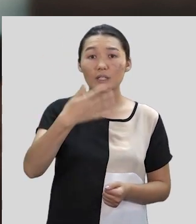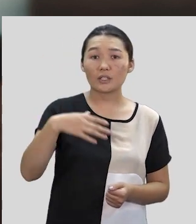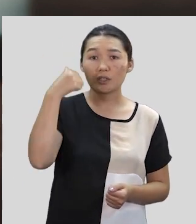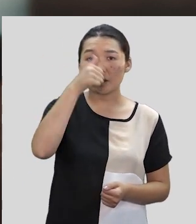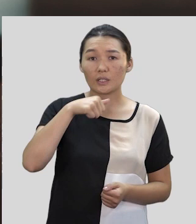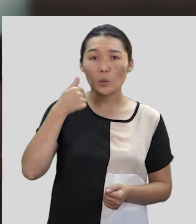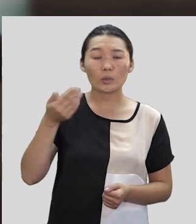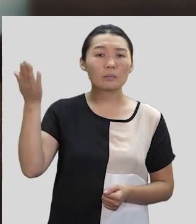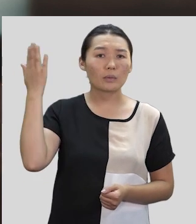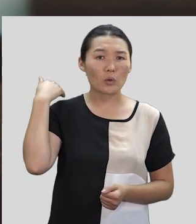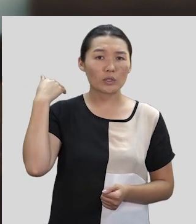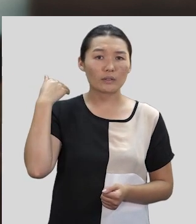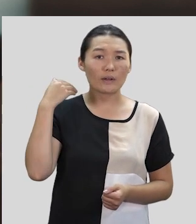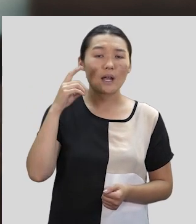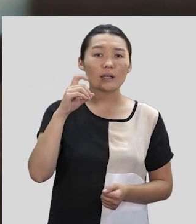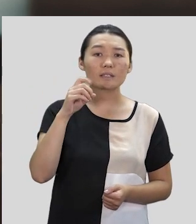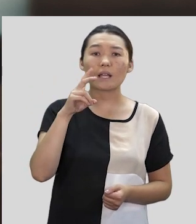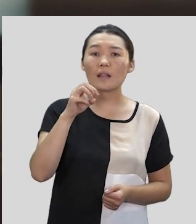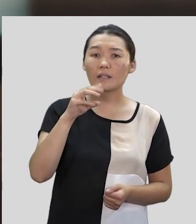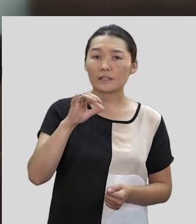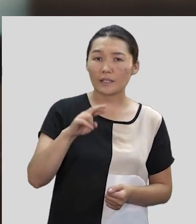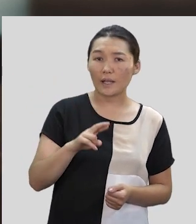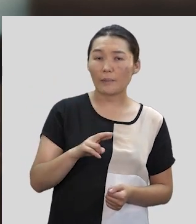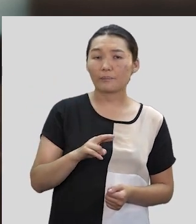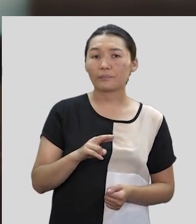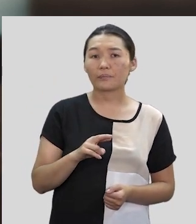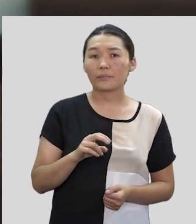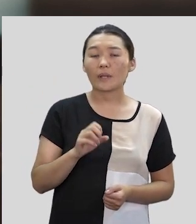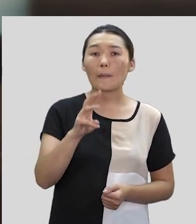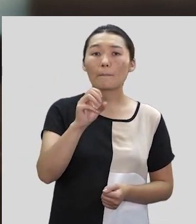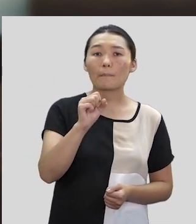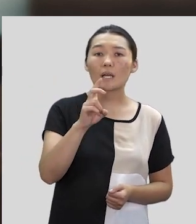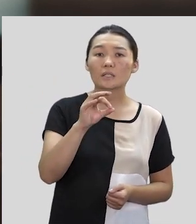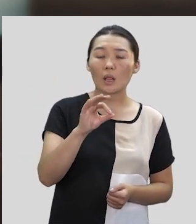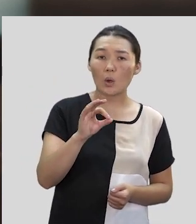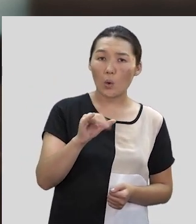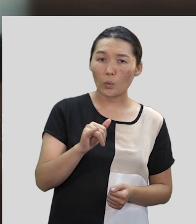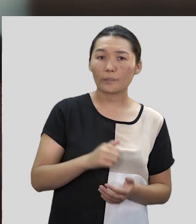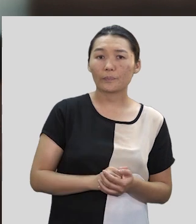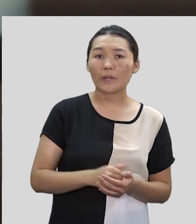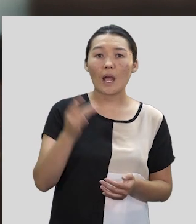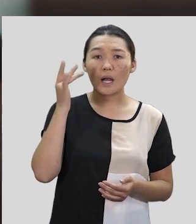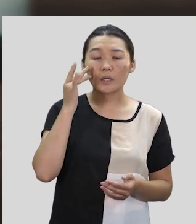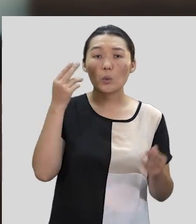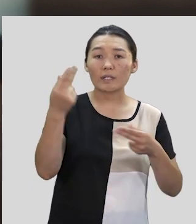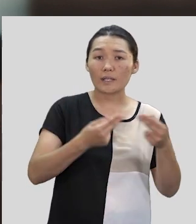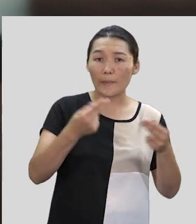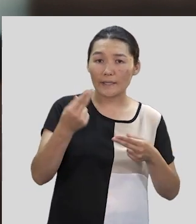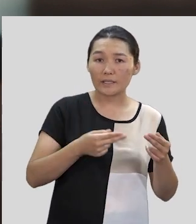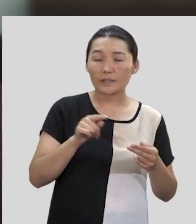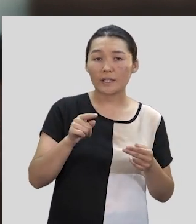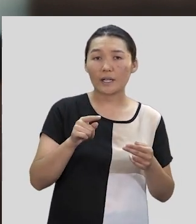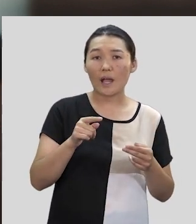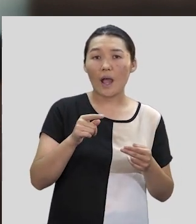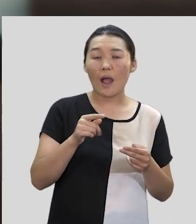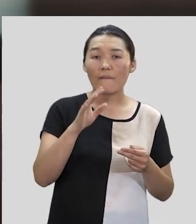прошлого столетия американский психолог абрахам по маслу который изобразил их виде